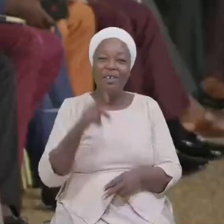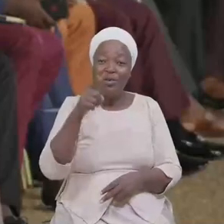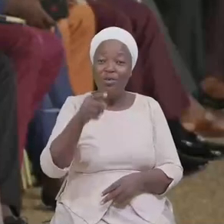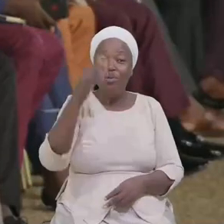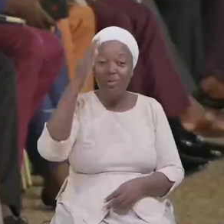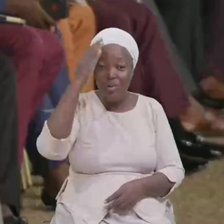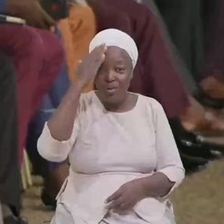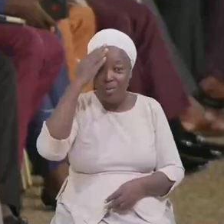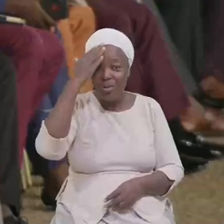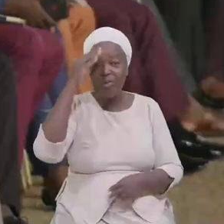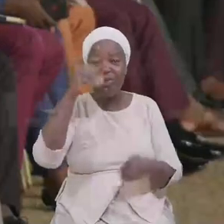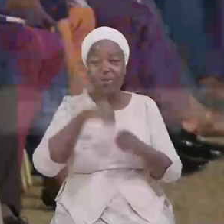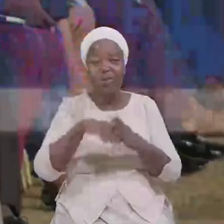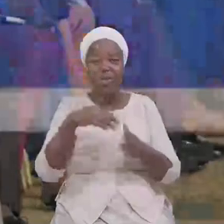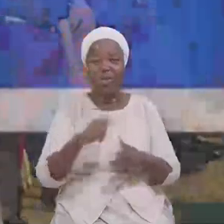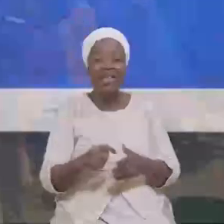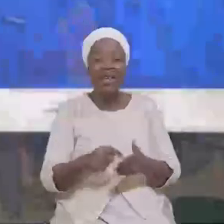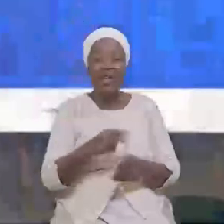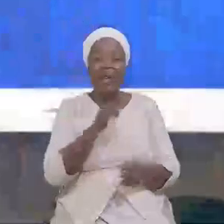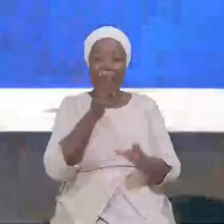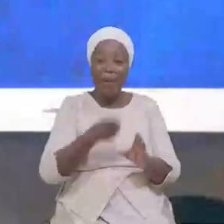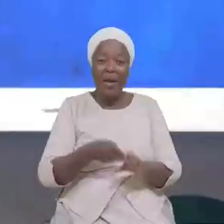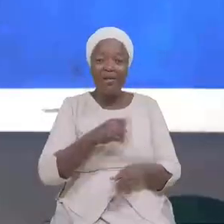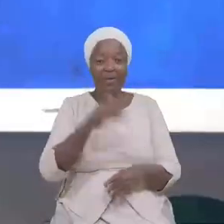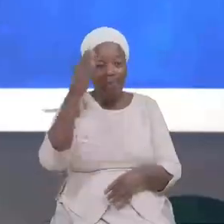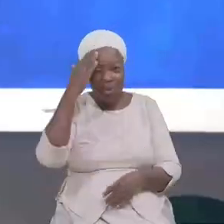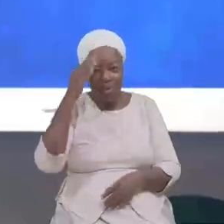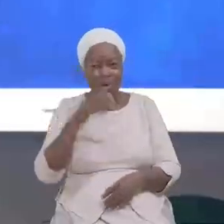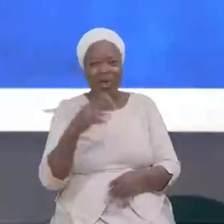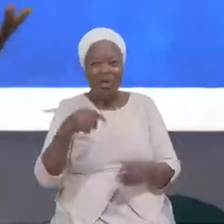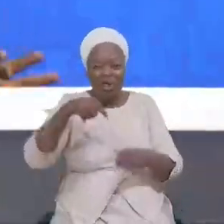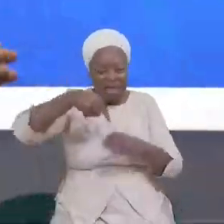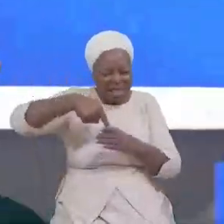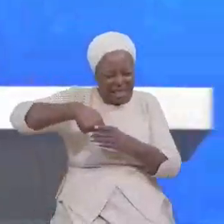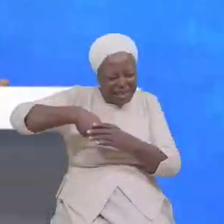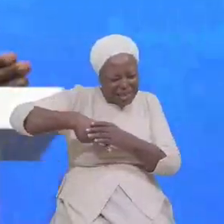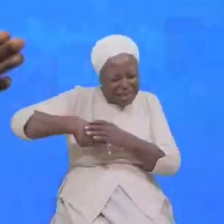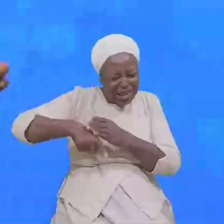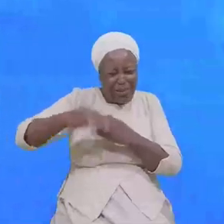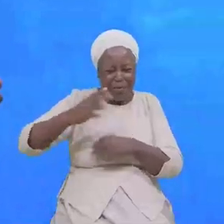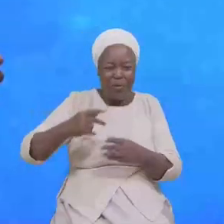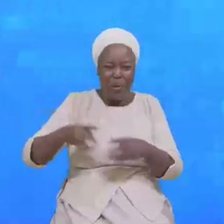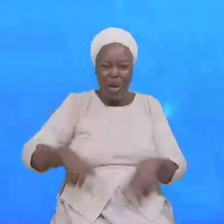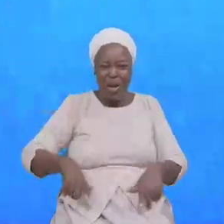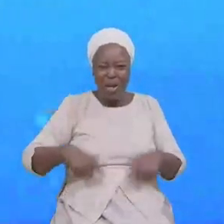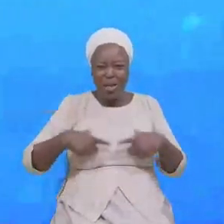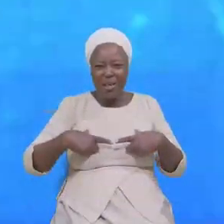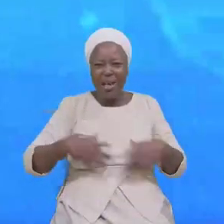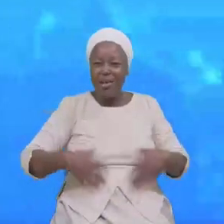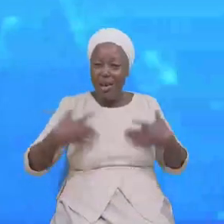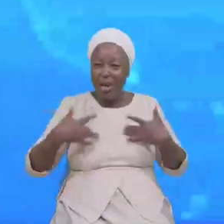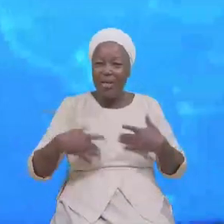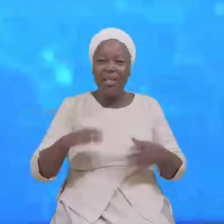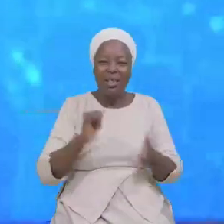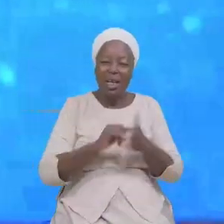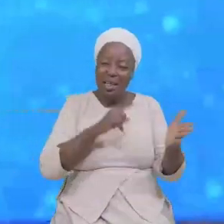sais dans le cœur de ton cœur. Tu sais dans le lieu le plus profond de ta vie que ce